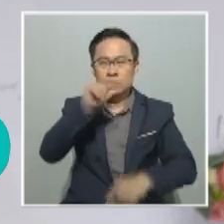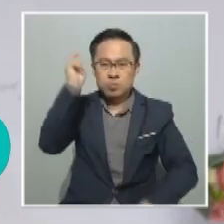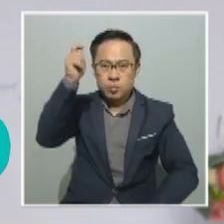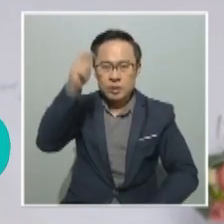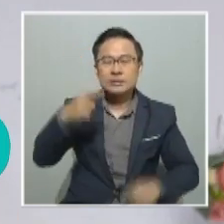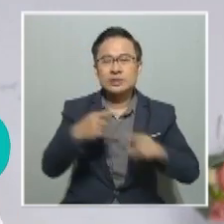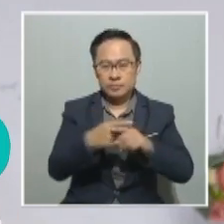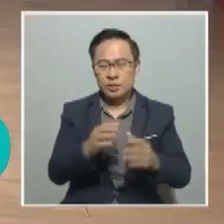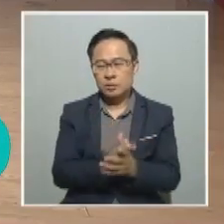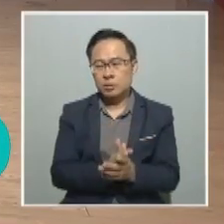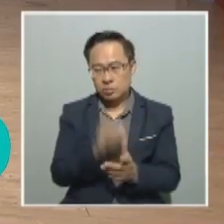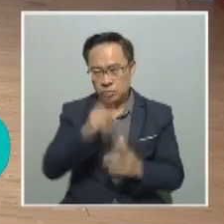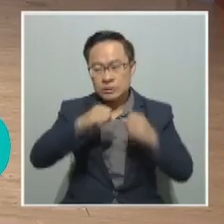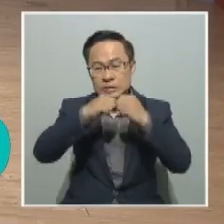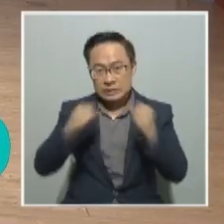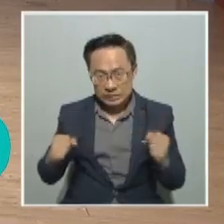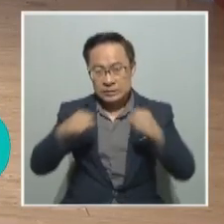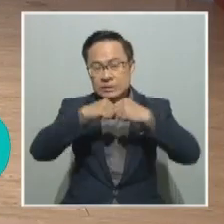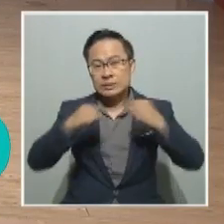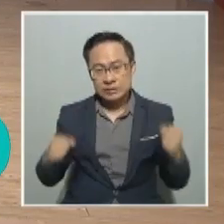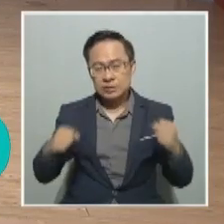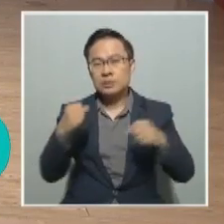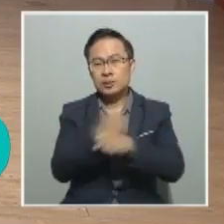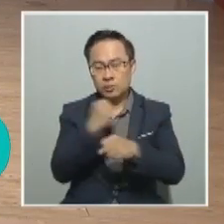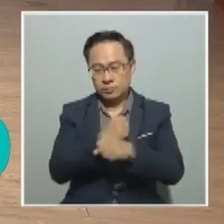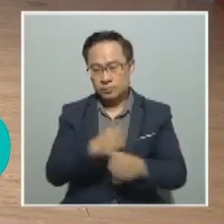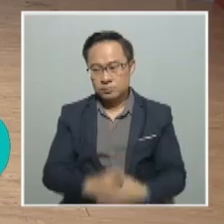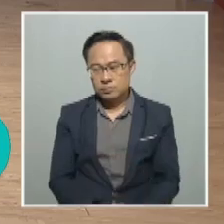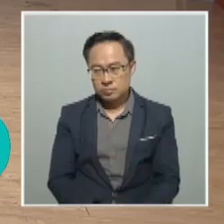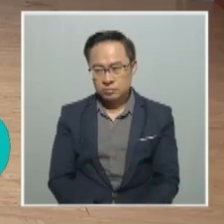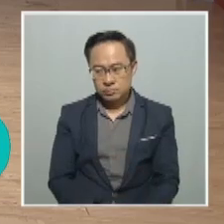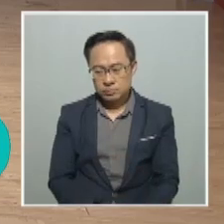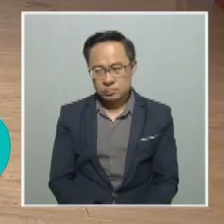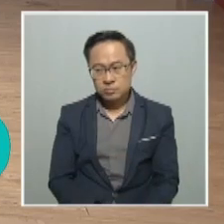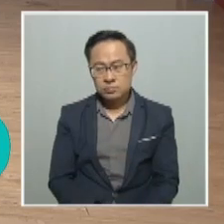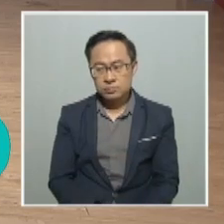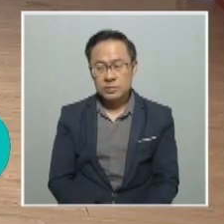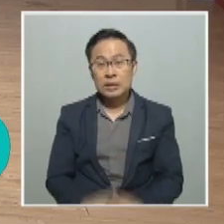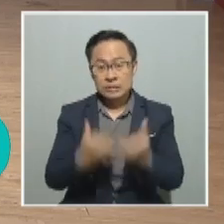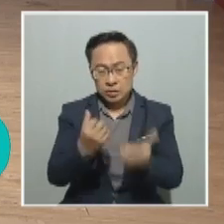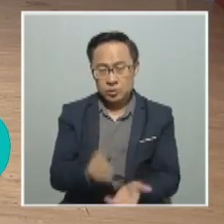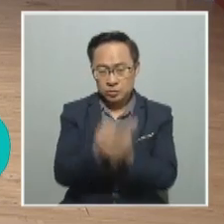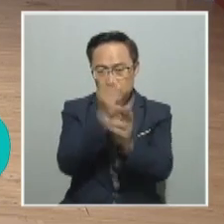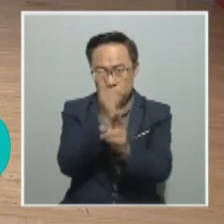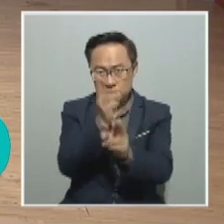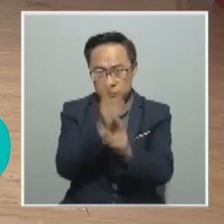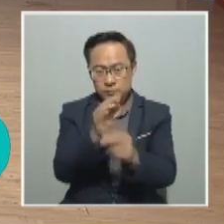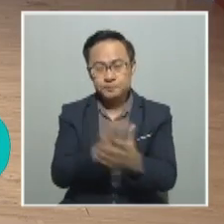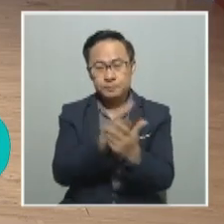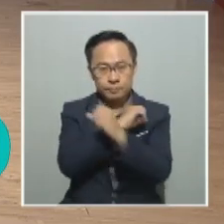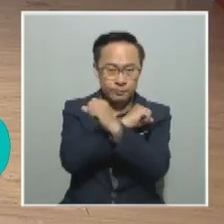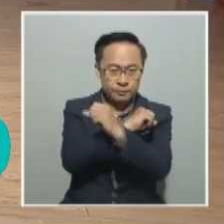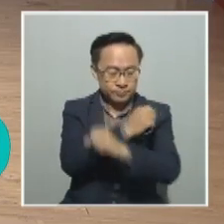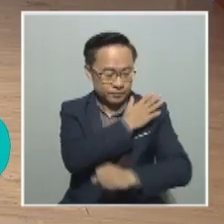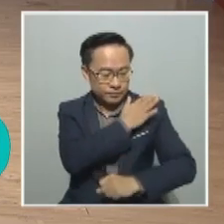แรง การยืดเหยียดจำเป็นไหมคะ การยืดเหยียดมันจำเป็นอยู่แล้วในการออกกำลังทุกชนิดนะฮะแต่ว่าถ้าพวกนี้สามารถที่จะช่วยโปรเทคหรือป้อง